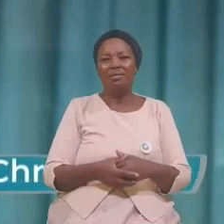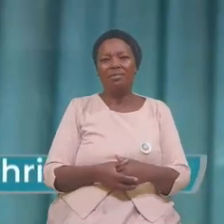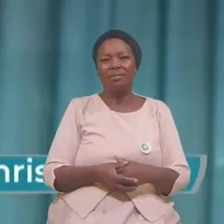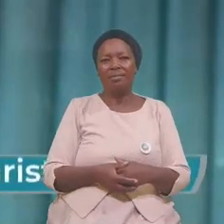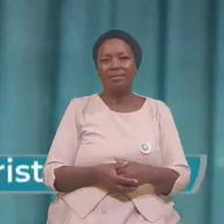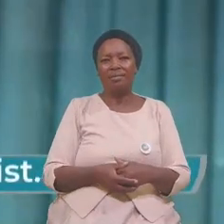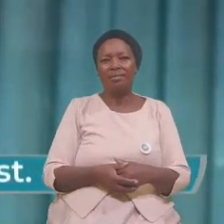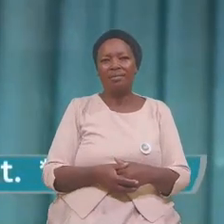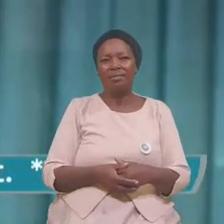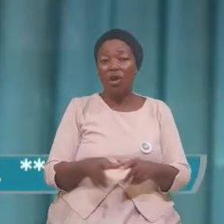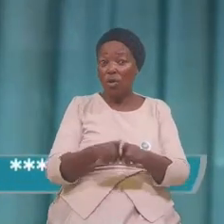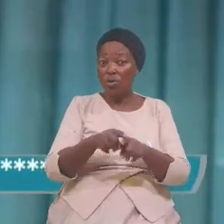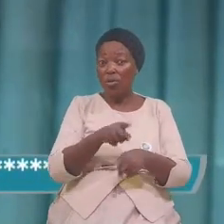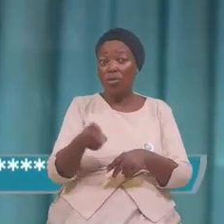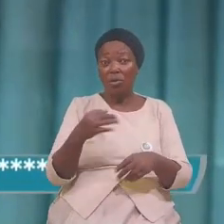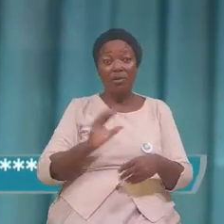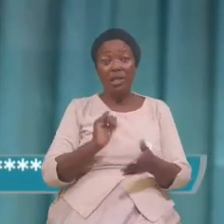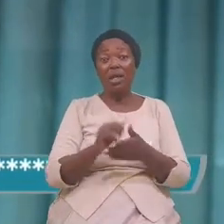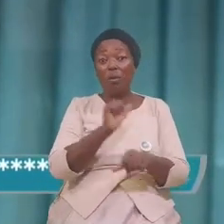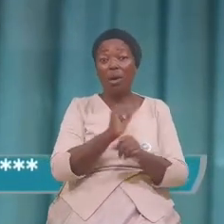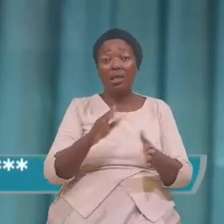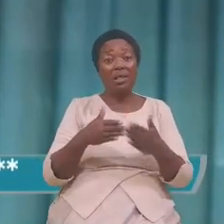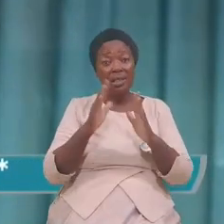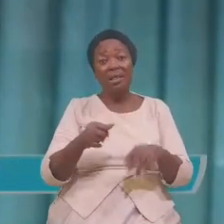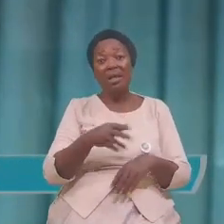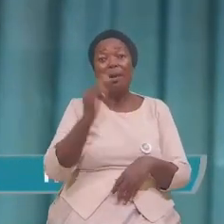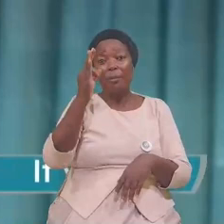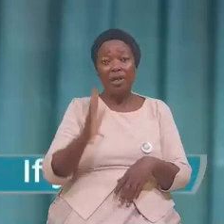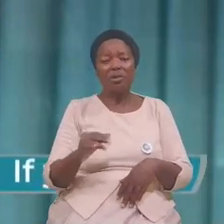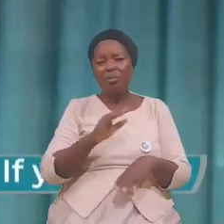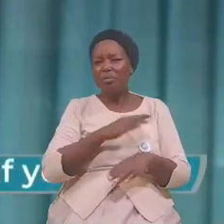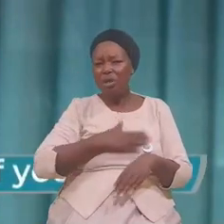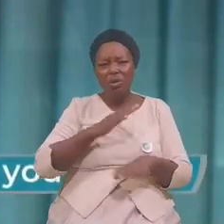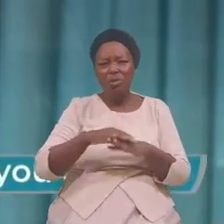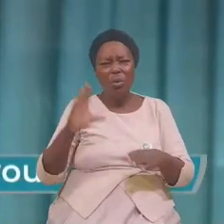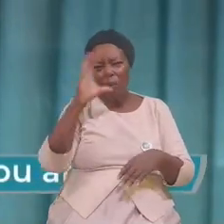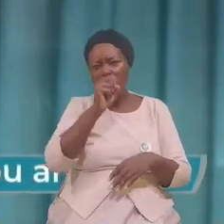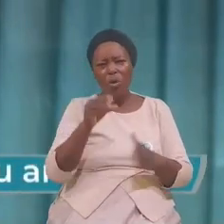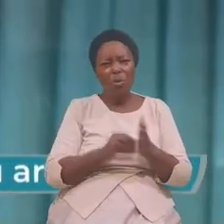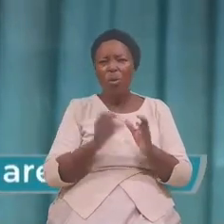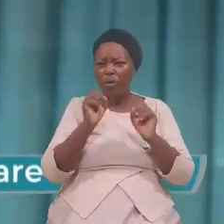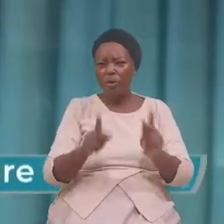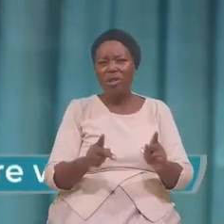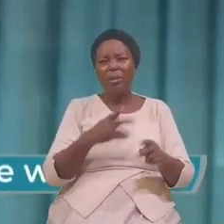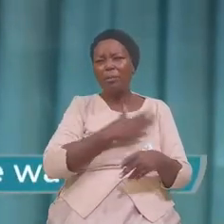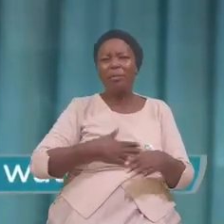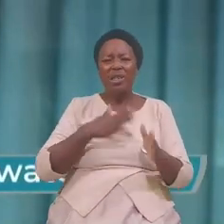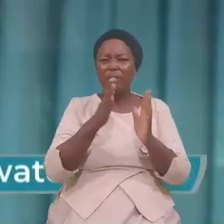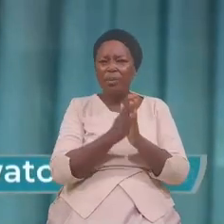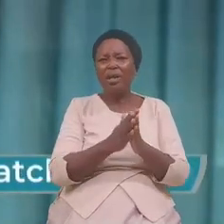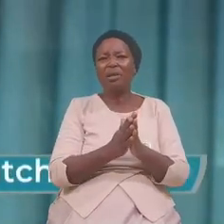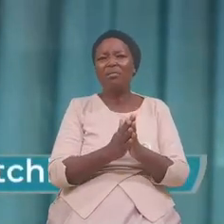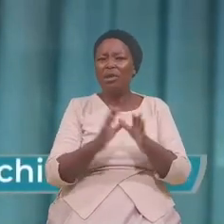Même ceux qui sont ouvriers, dirigeants, pasteurs, ne rate pas ta chance. Prie, connecte-toi.